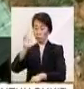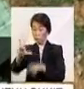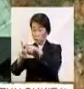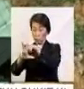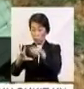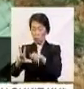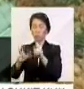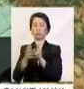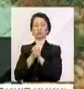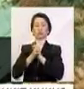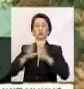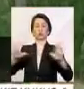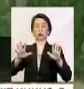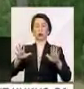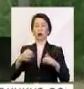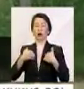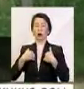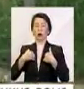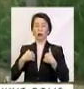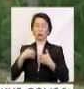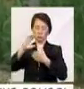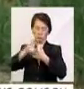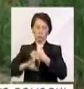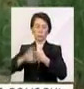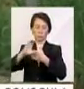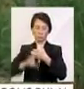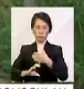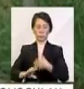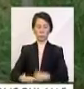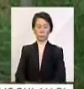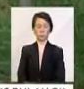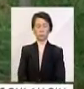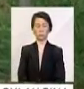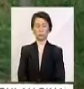lagi yang terselamat mengalami kecederaan.